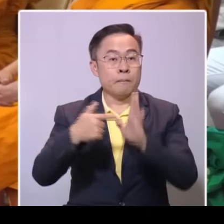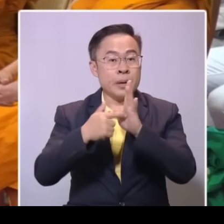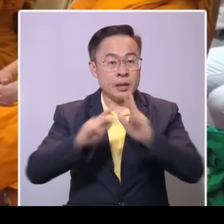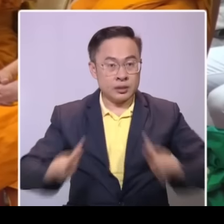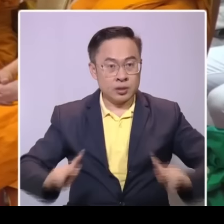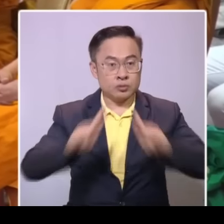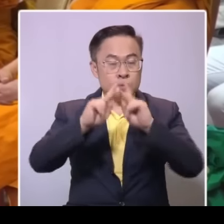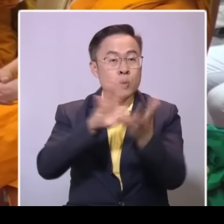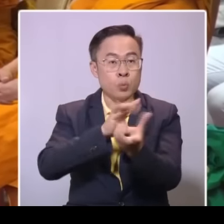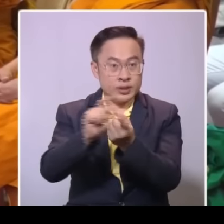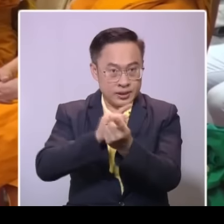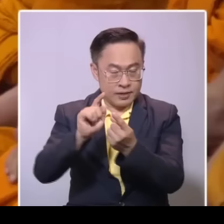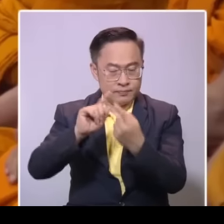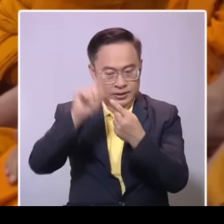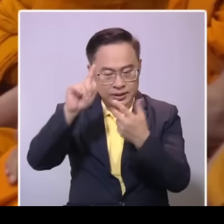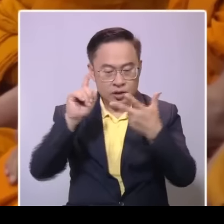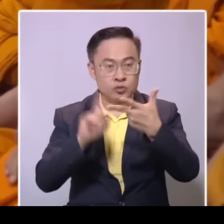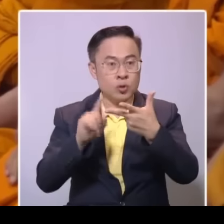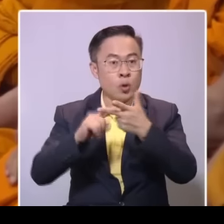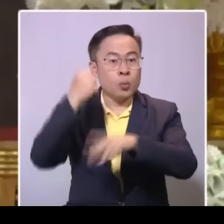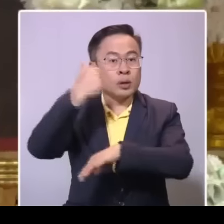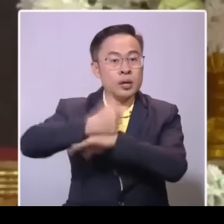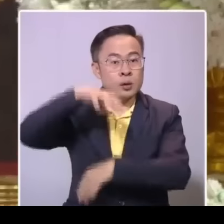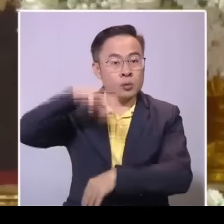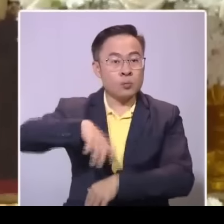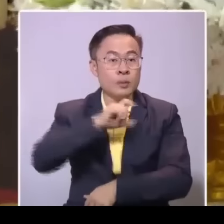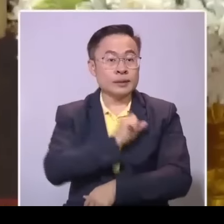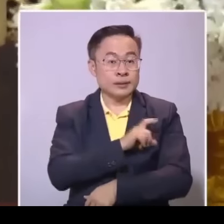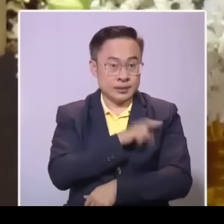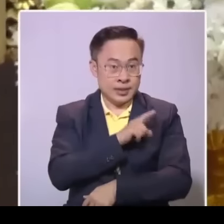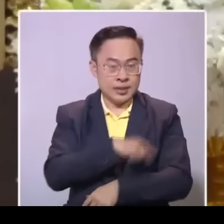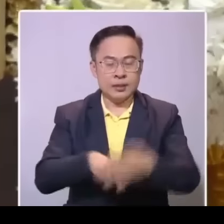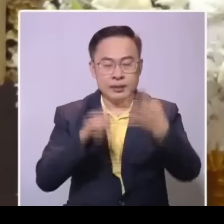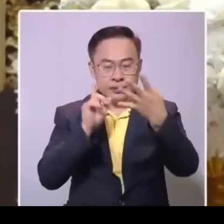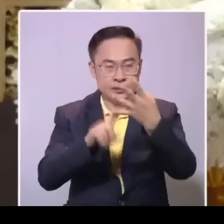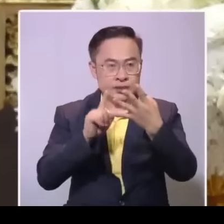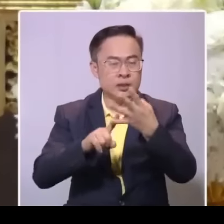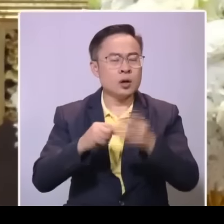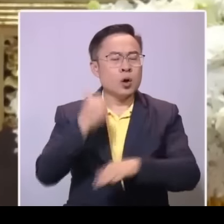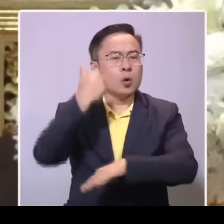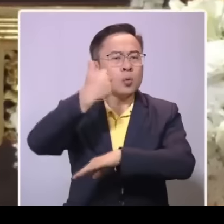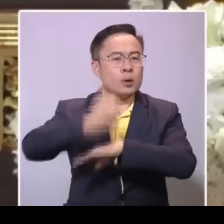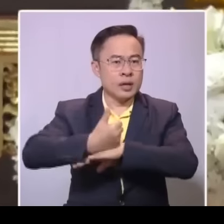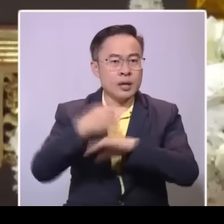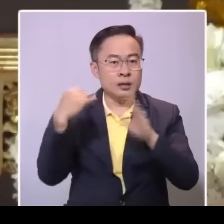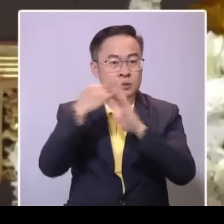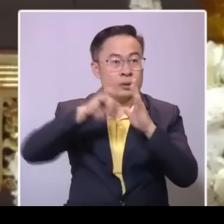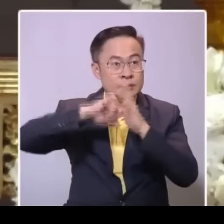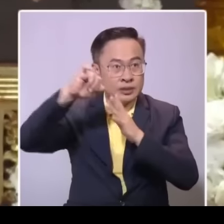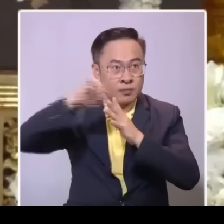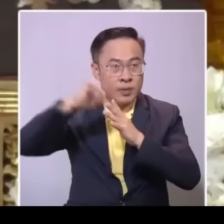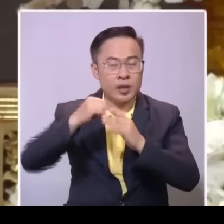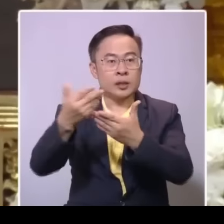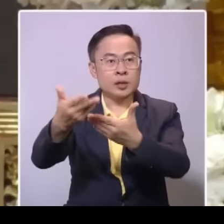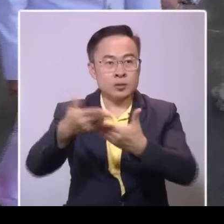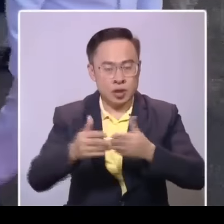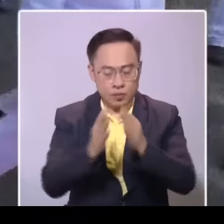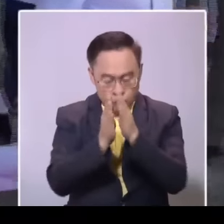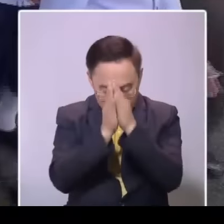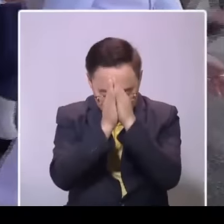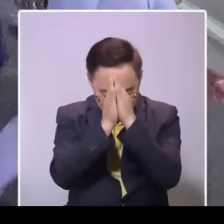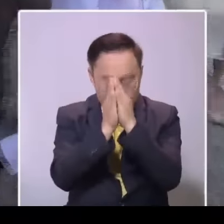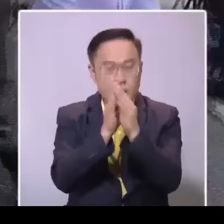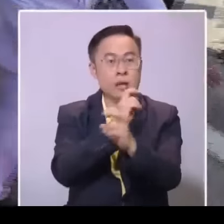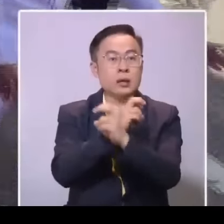วัฒนธรรมนายชาพลสุขเอี่ยมอธิบดีกรมการศาสนาและนายนิรัตน์พงษ์สิทธิถาวรผู้ว่าราชการจังหวัดเชียงใหม่ข้าราชการ